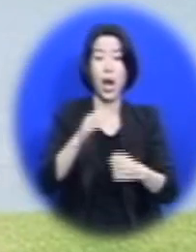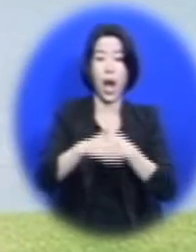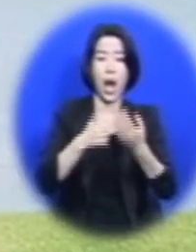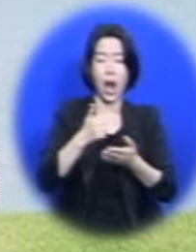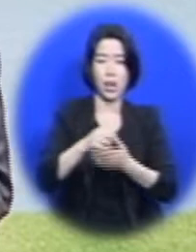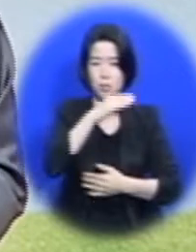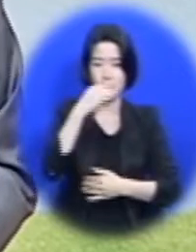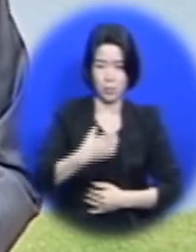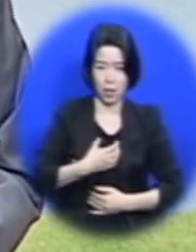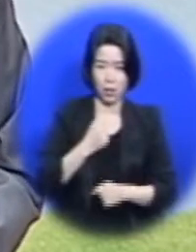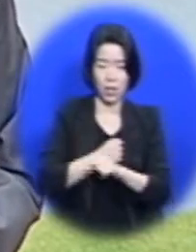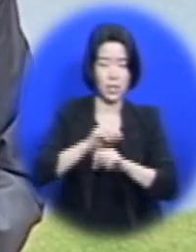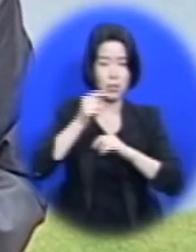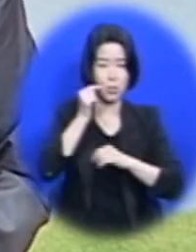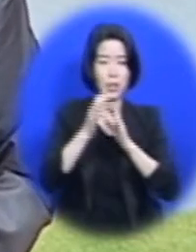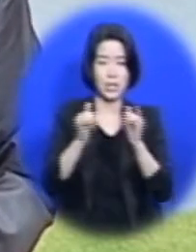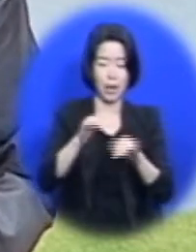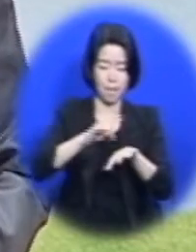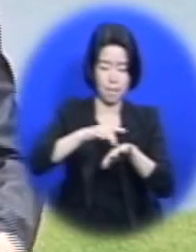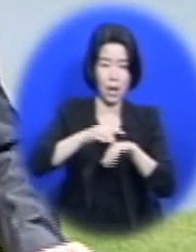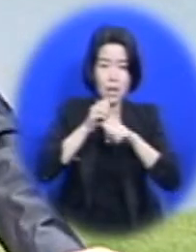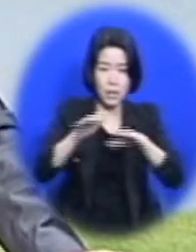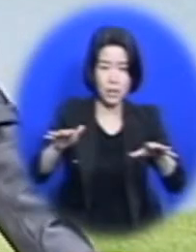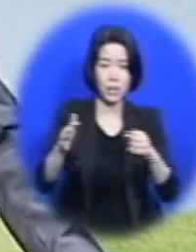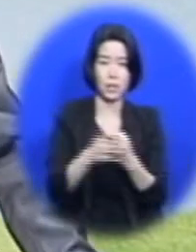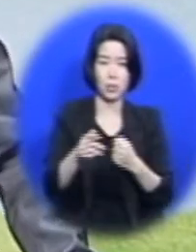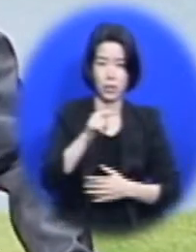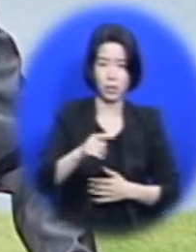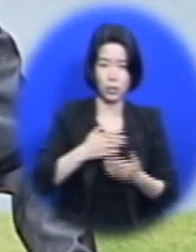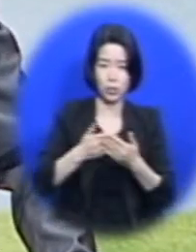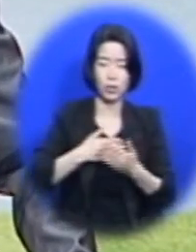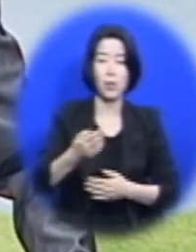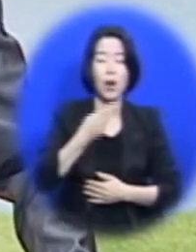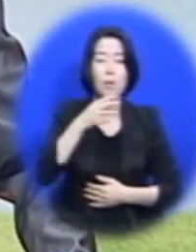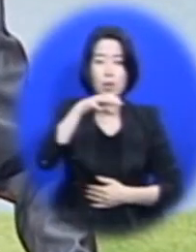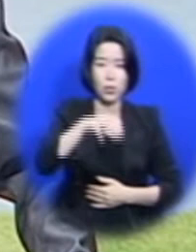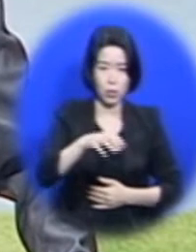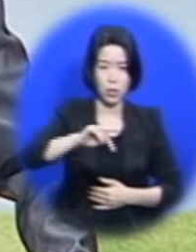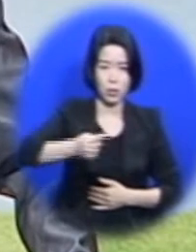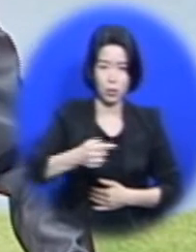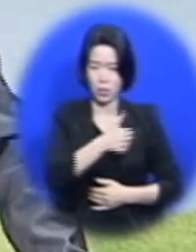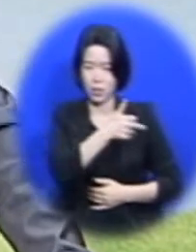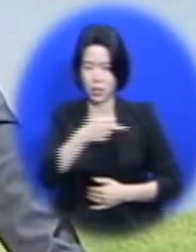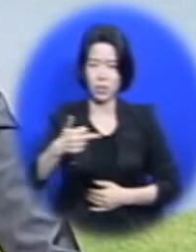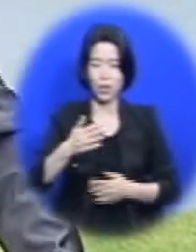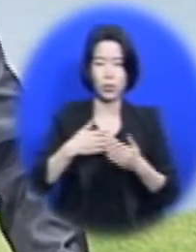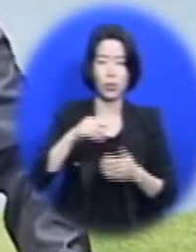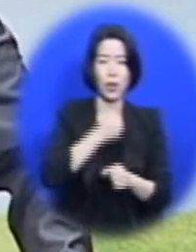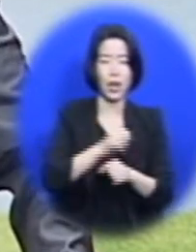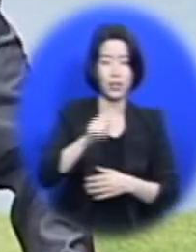경건하지 못한 자들의 뼈를 흩으셨기에 그들은 두려움이 없는 곳에서도 크게 두려워할 것이다. 하나님이